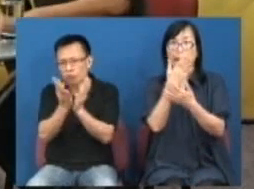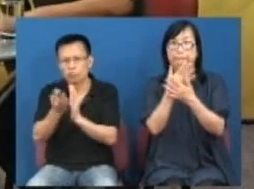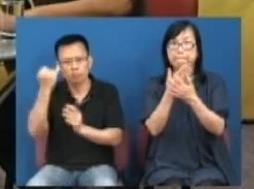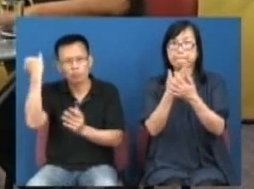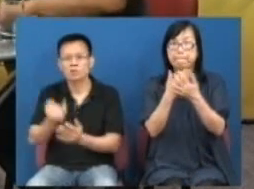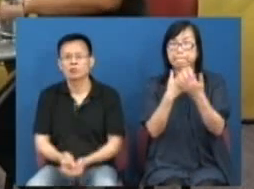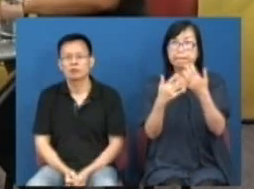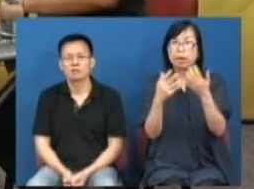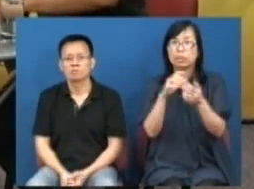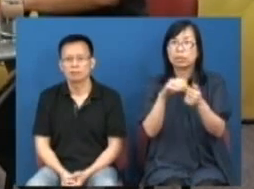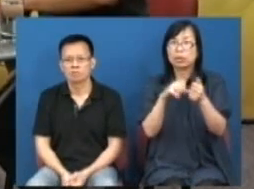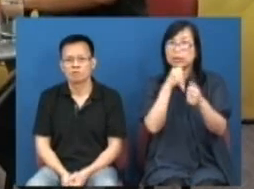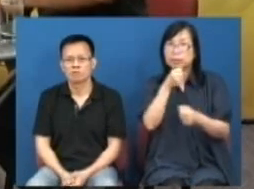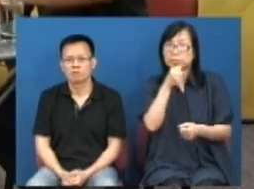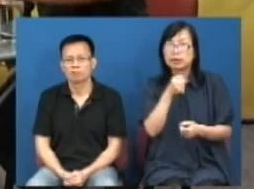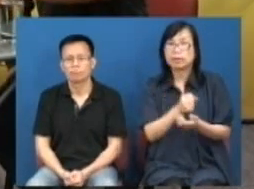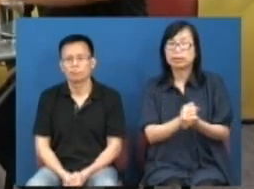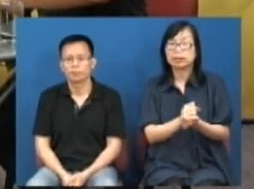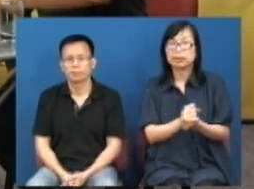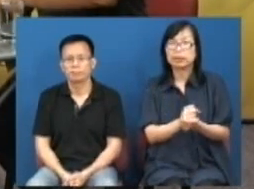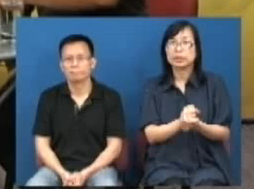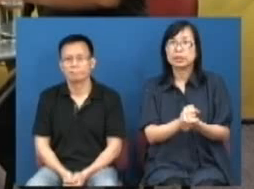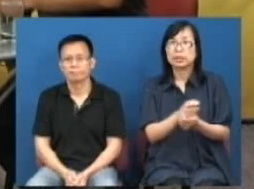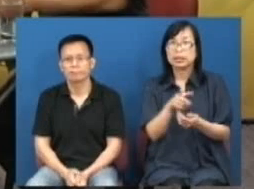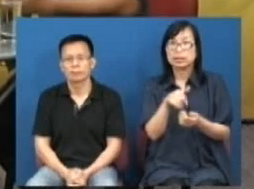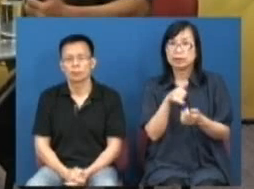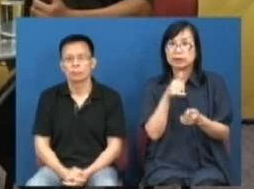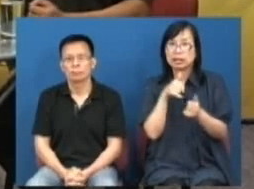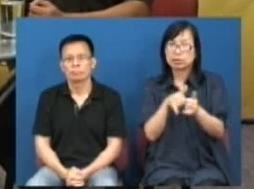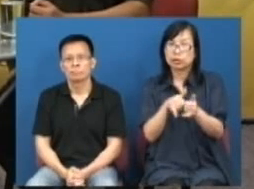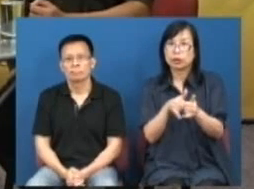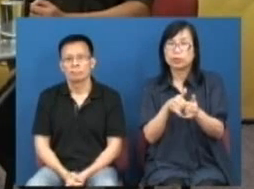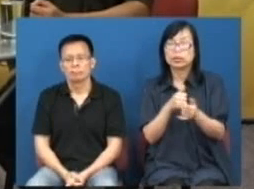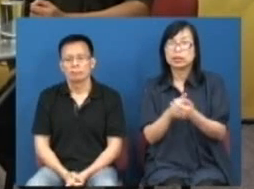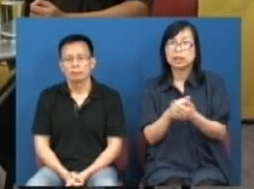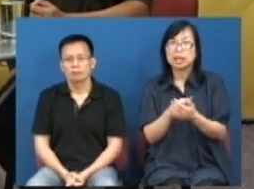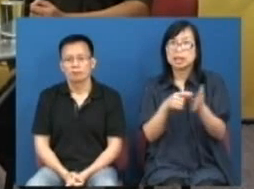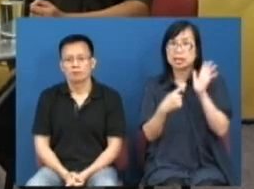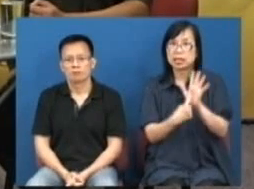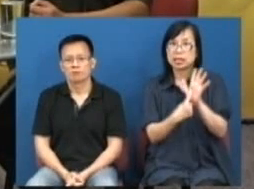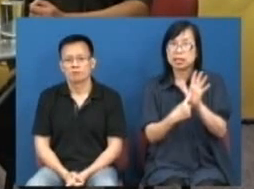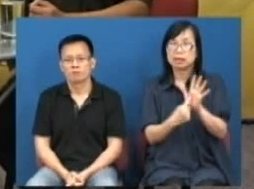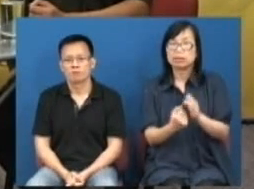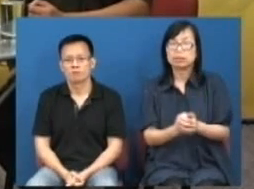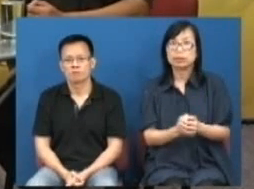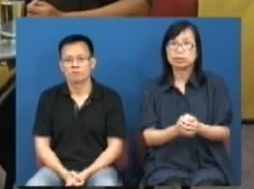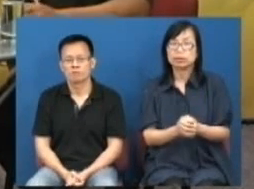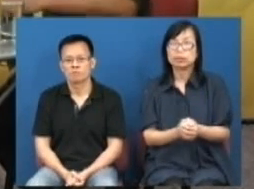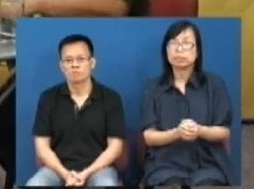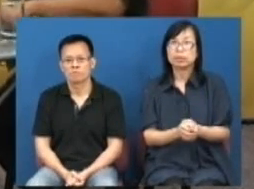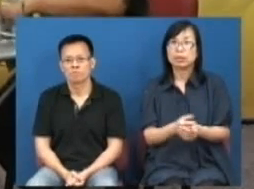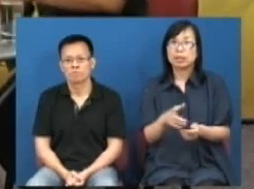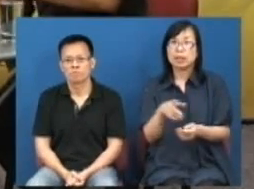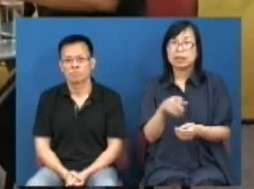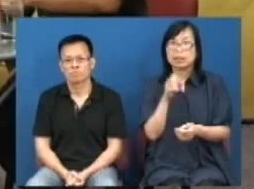唔需要依據上述嘅條例，咁就唔需要根據呢啲咁嘅指引啦。咁